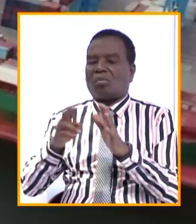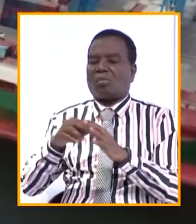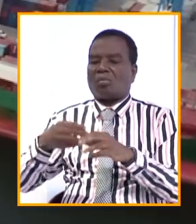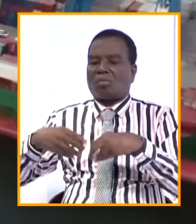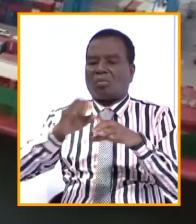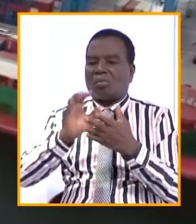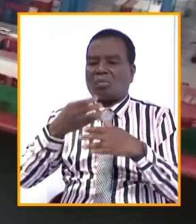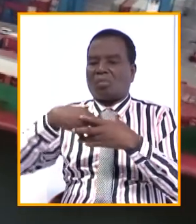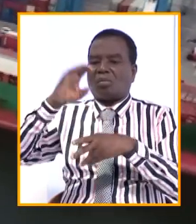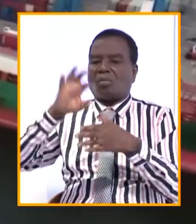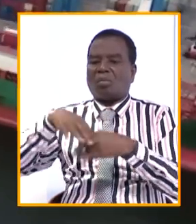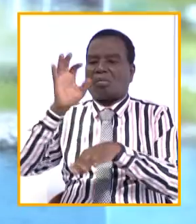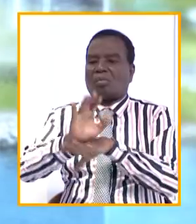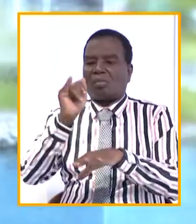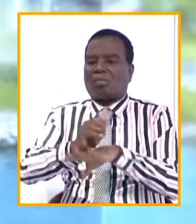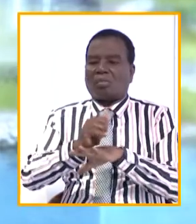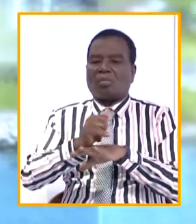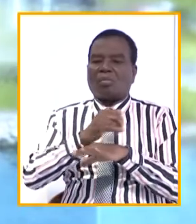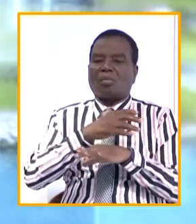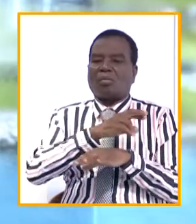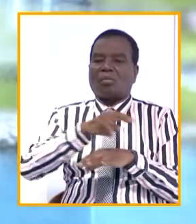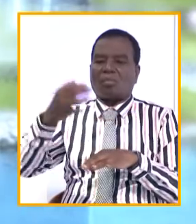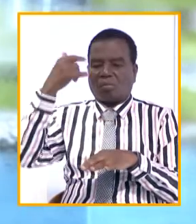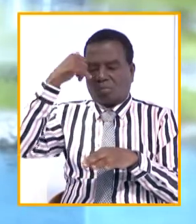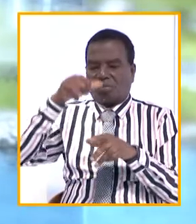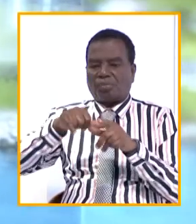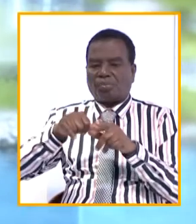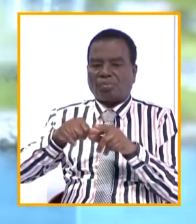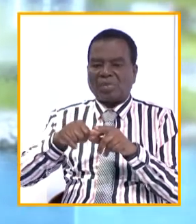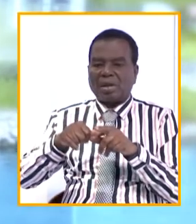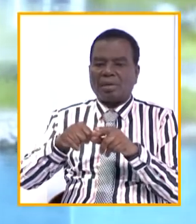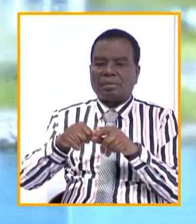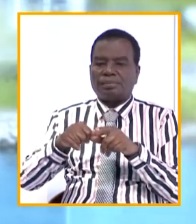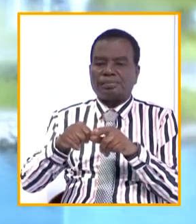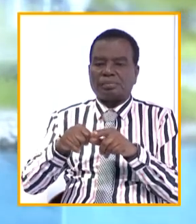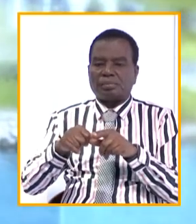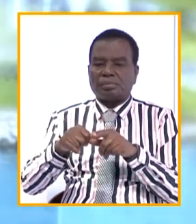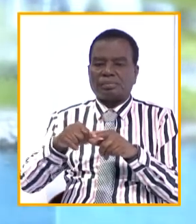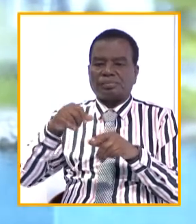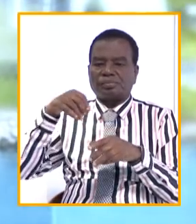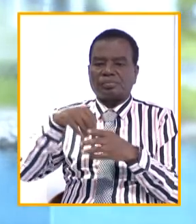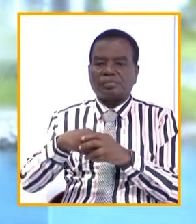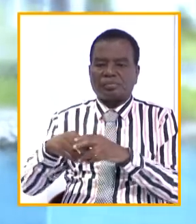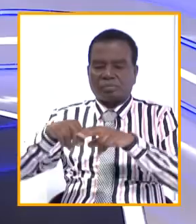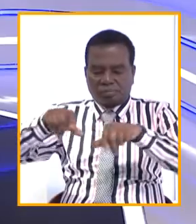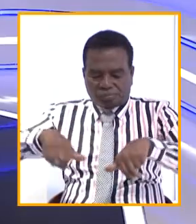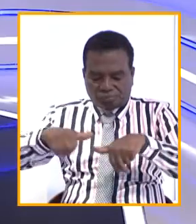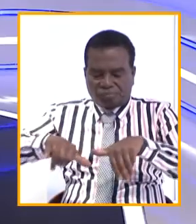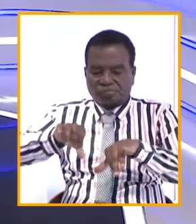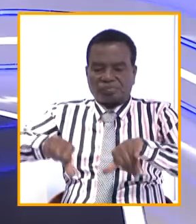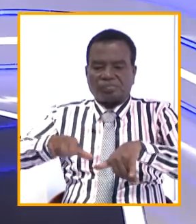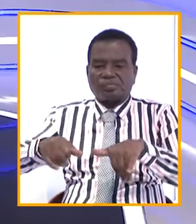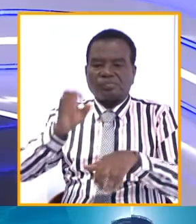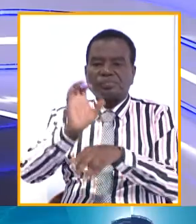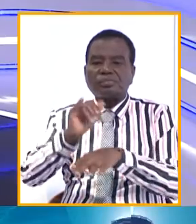extérieur de la Côte d'Ivoire. Et vous l'avez reconnu à la voix, reportage signé Léon Brou. Dans le secteur de la recherche scientifique, la Côte